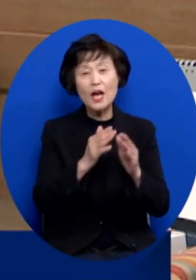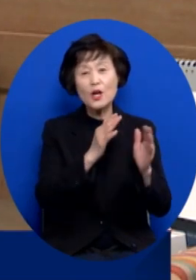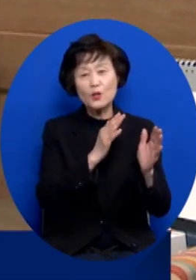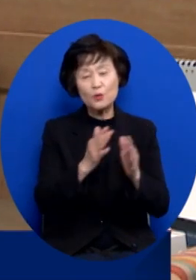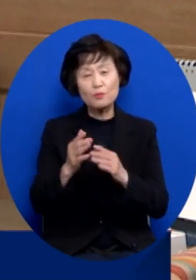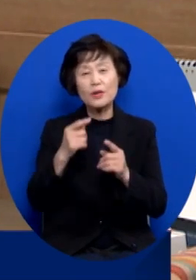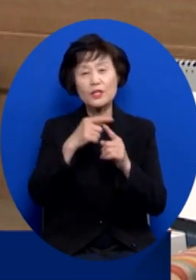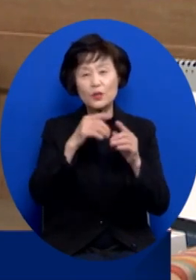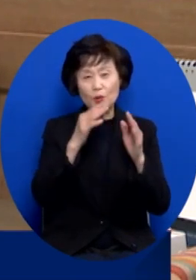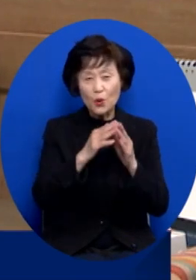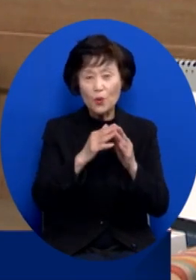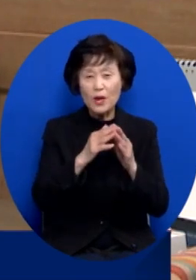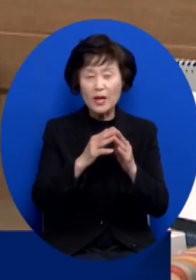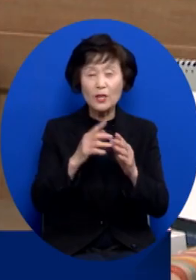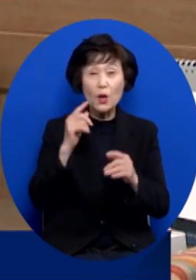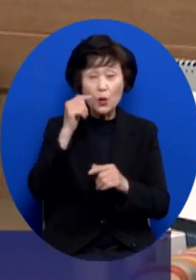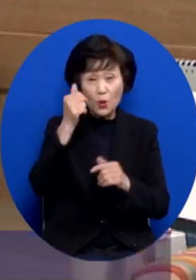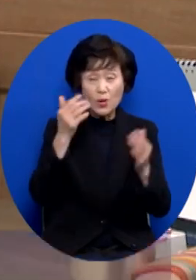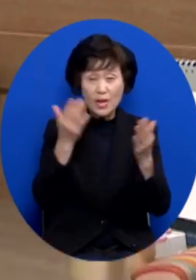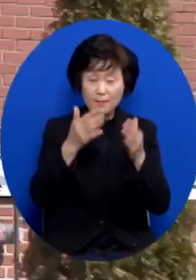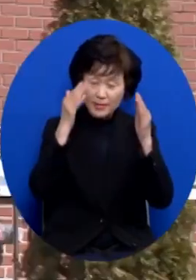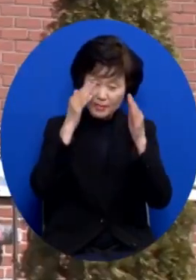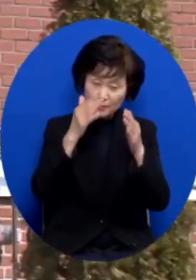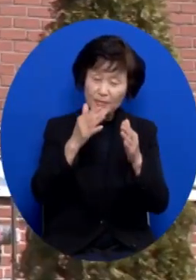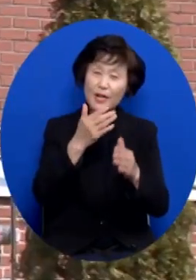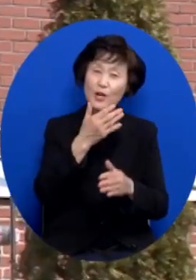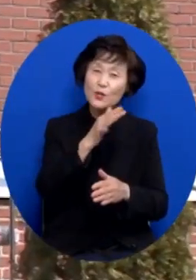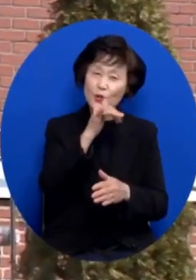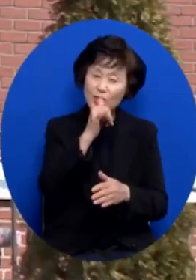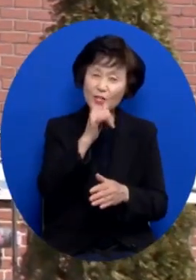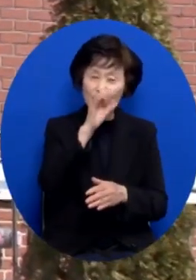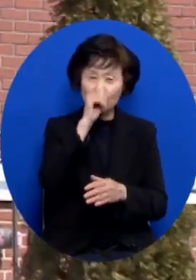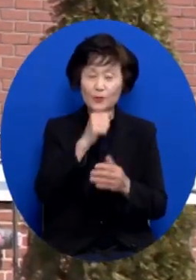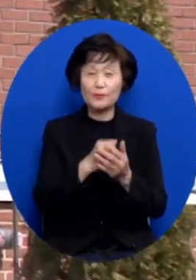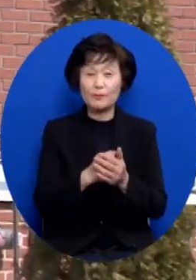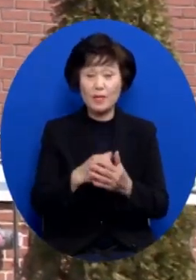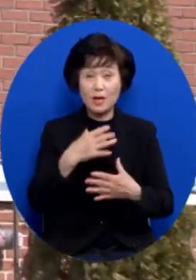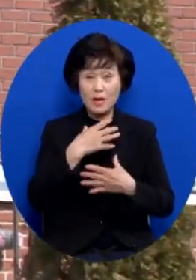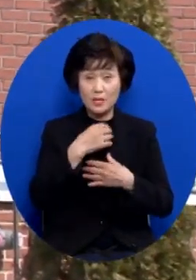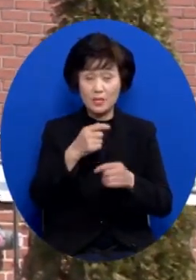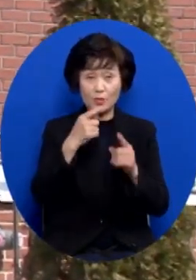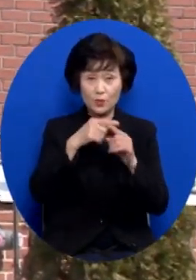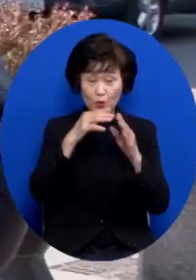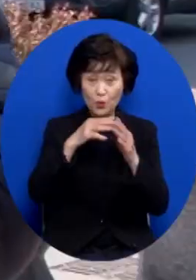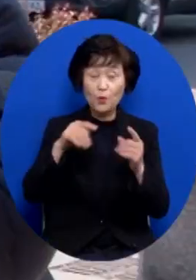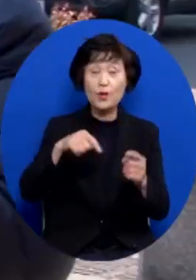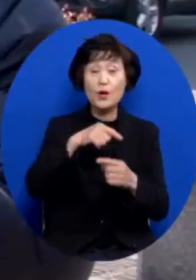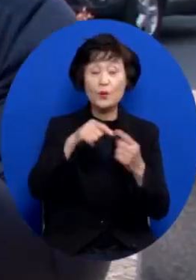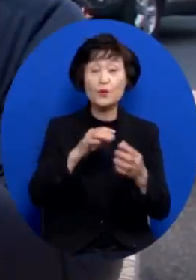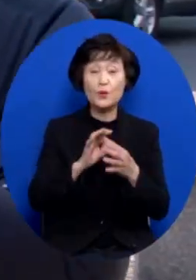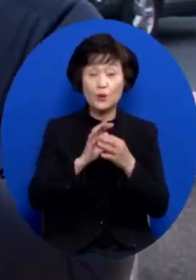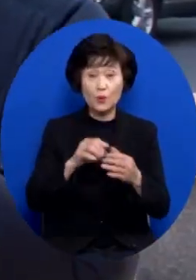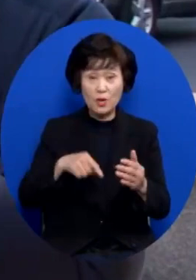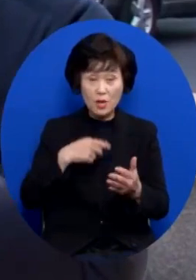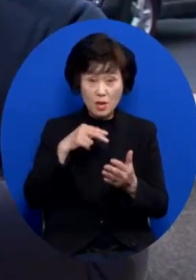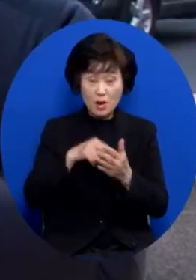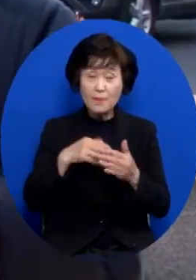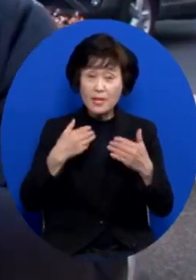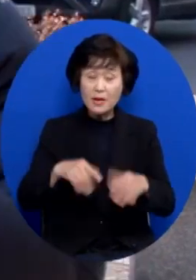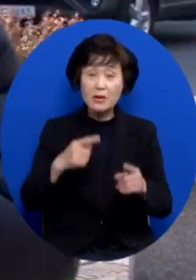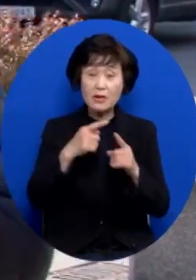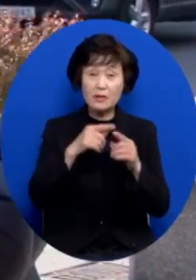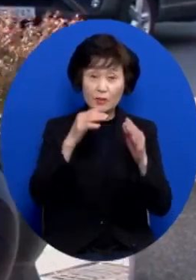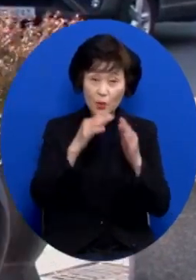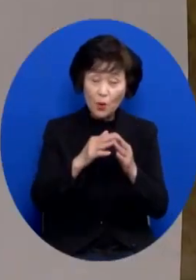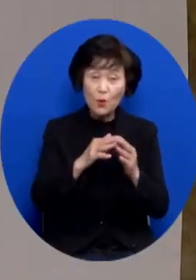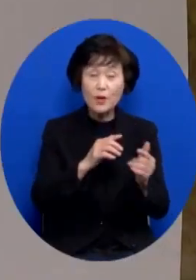있는 시작점이 되었다고 봅니다 안정적인 교회 운영을 통해 미달입 교회들이 교회로서의